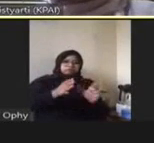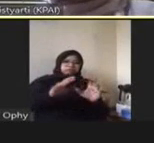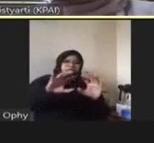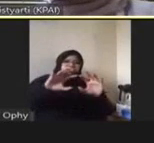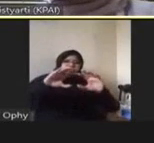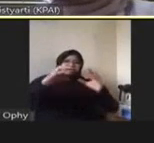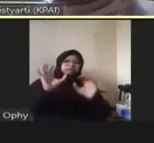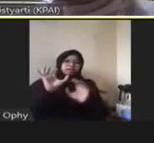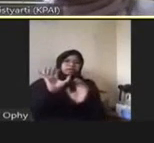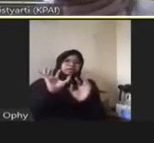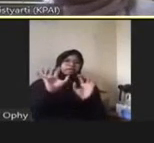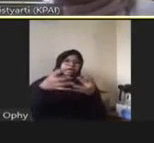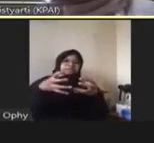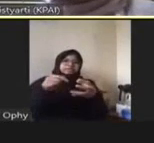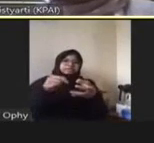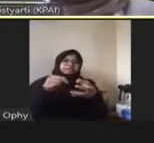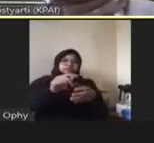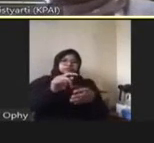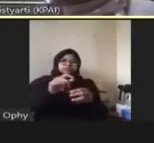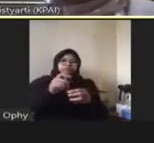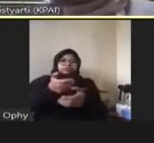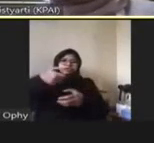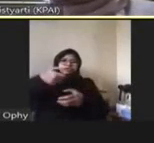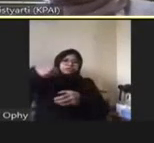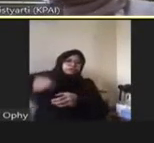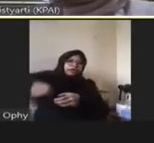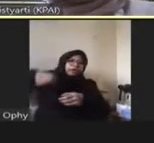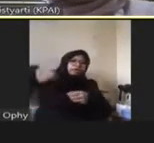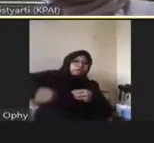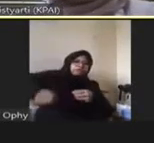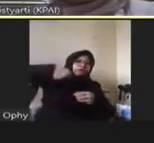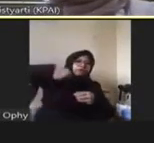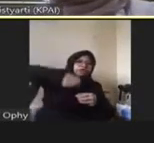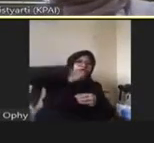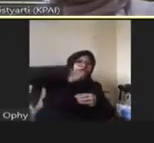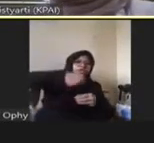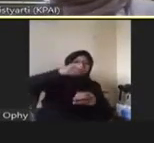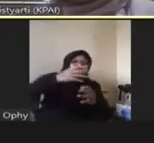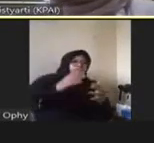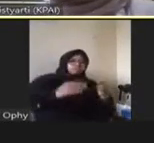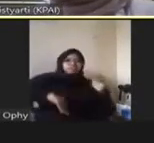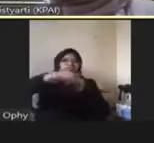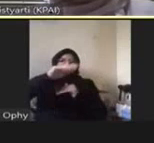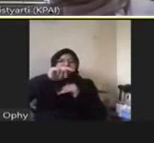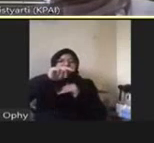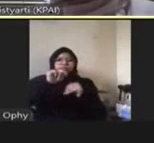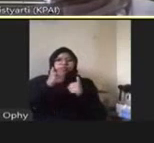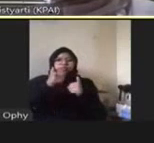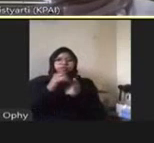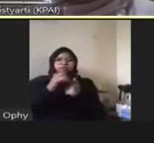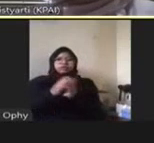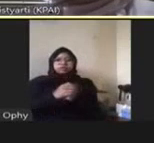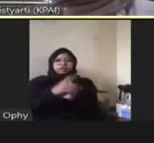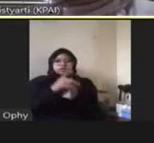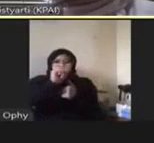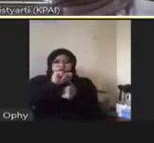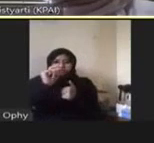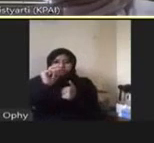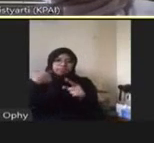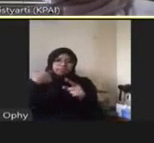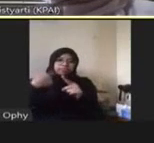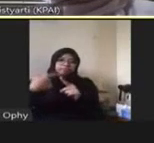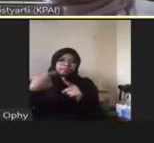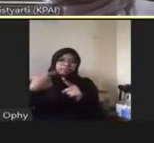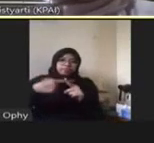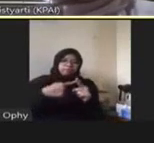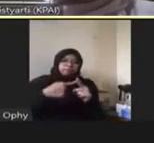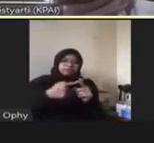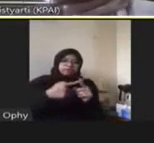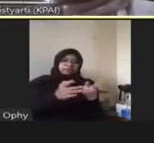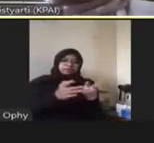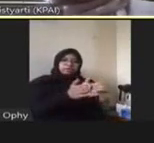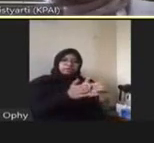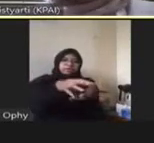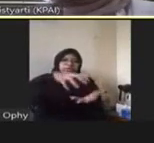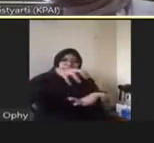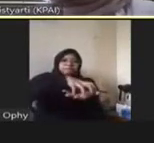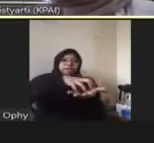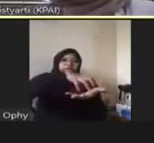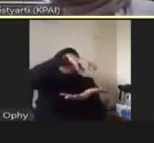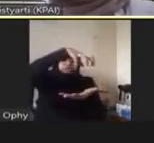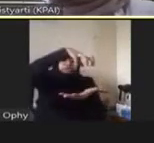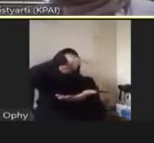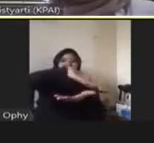76%. Ini juga pertanyaan yang jawabannya boleh lebih dari satu. Sekolah menambah jumlah wastafel, idealnya satu kelas satu